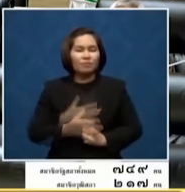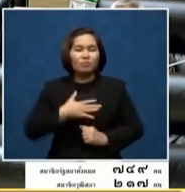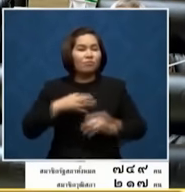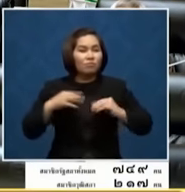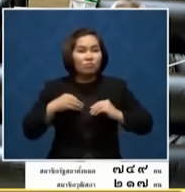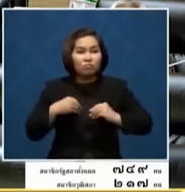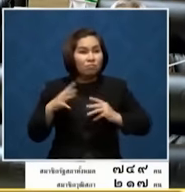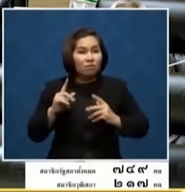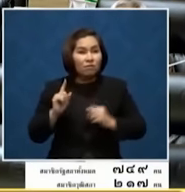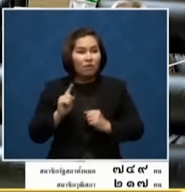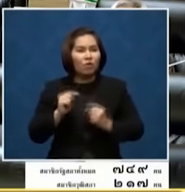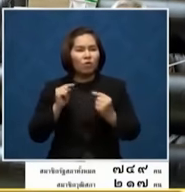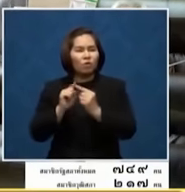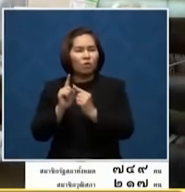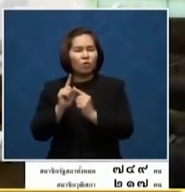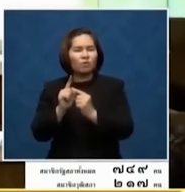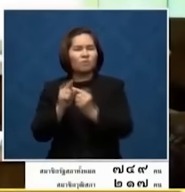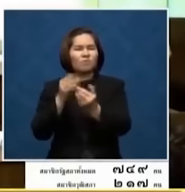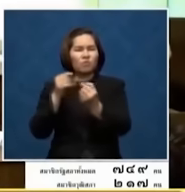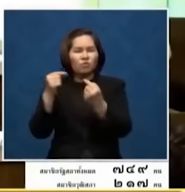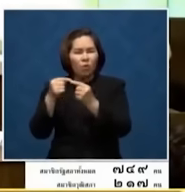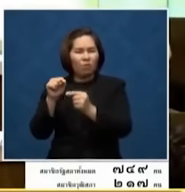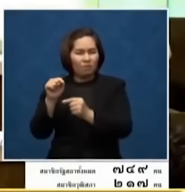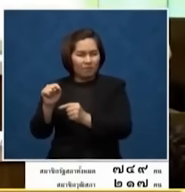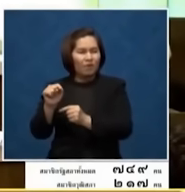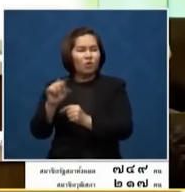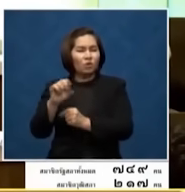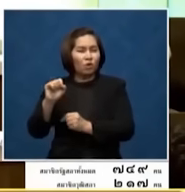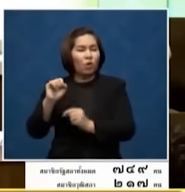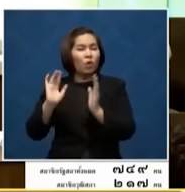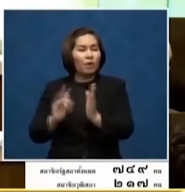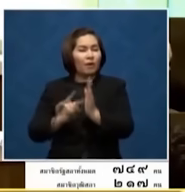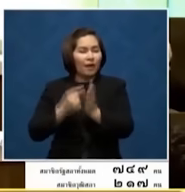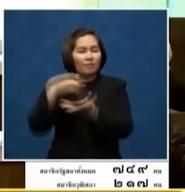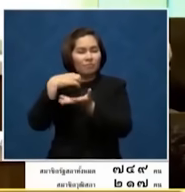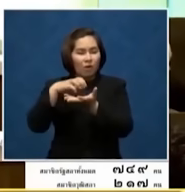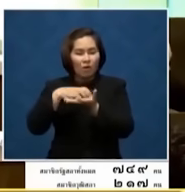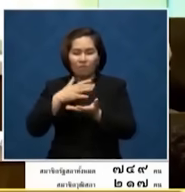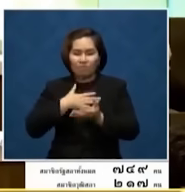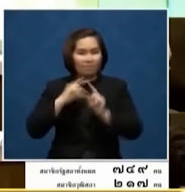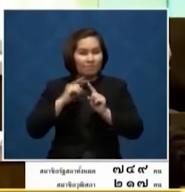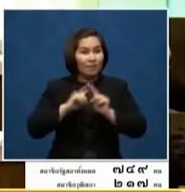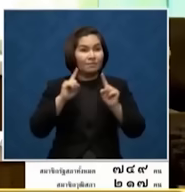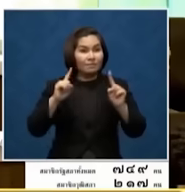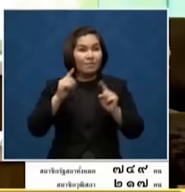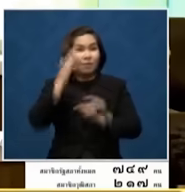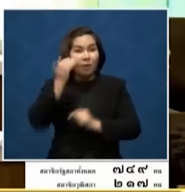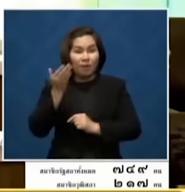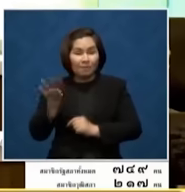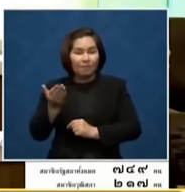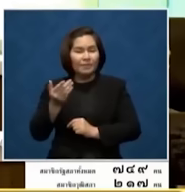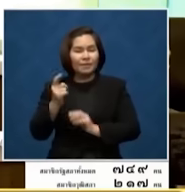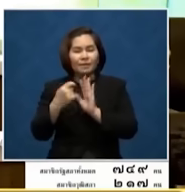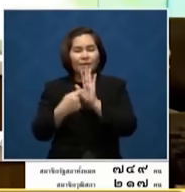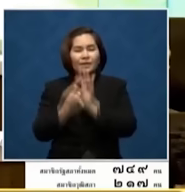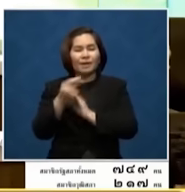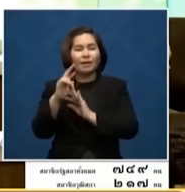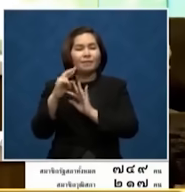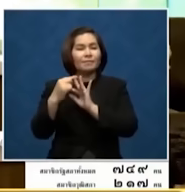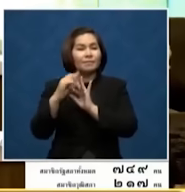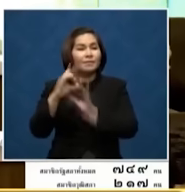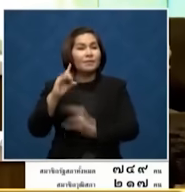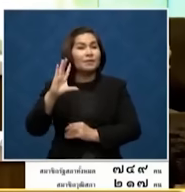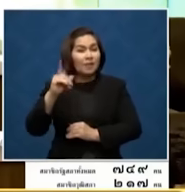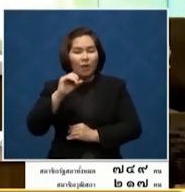ฟังเนี่ยนะท่านจะงง ใช่ เพราะว่ามันยัตติยัตติซ้อนยัตติ ใช่เป็น เ รื่อง ก็เสนอยติขึ้นมาพิจารณาในเรื่องนี้ว่าไปยัง